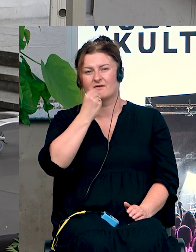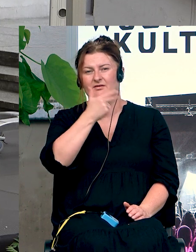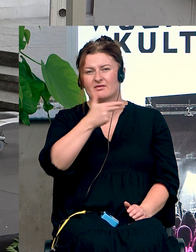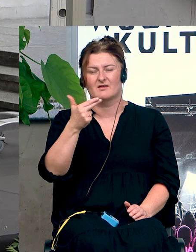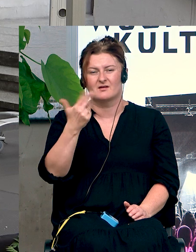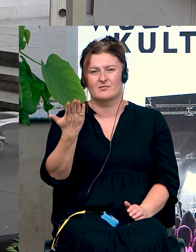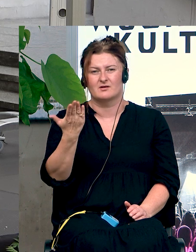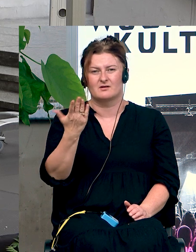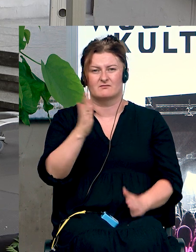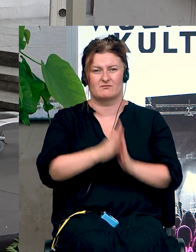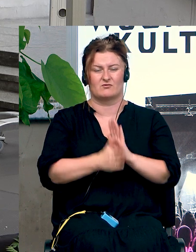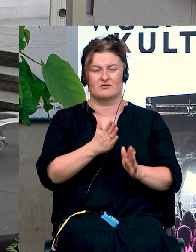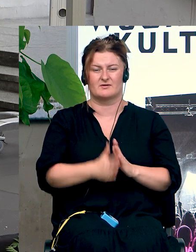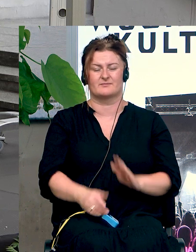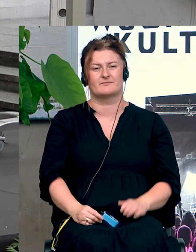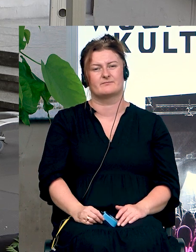Karpat, z Iwano-Frankiwska.